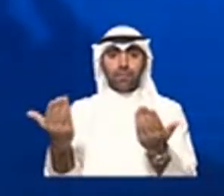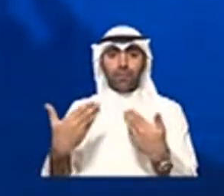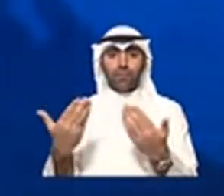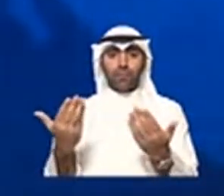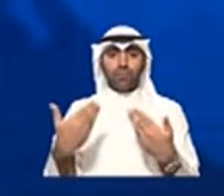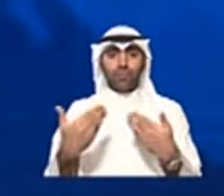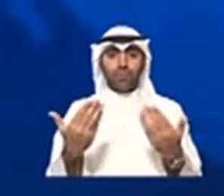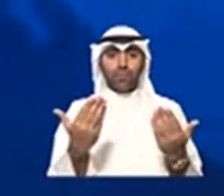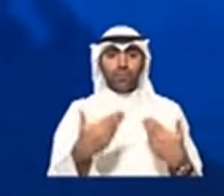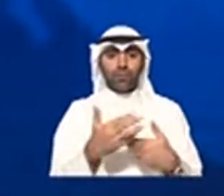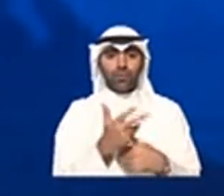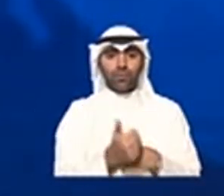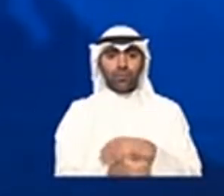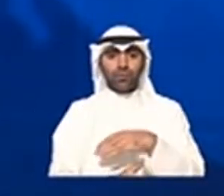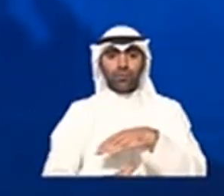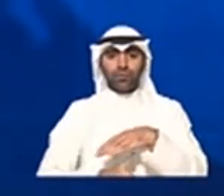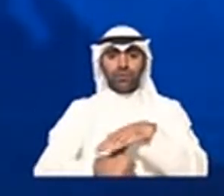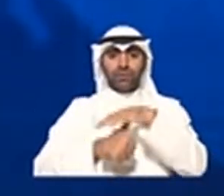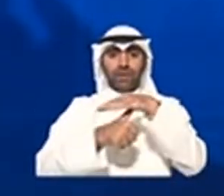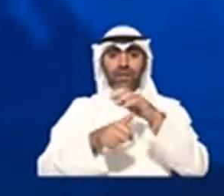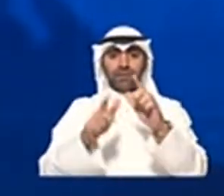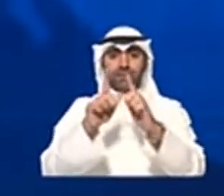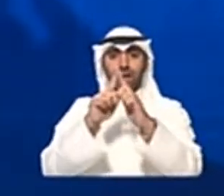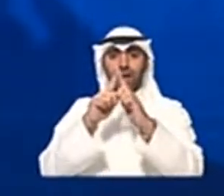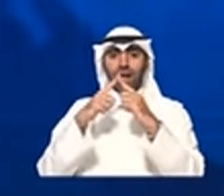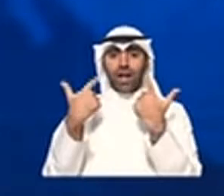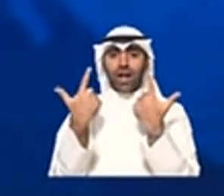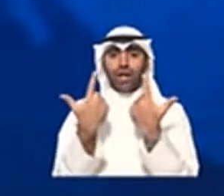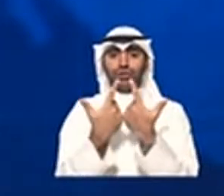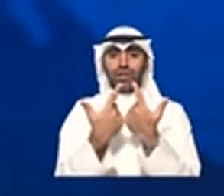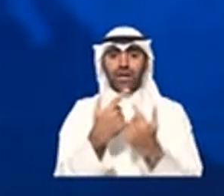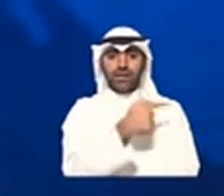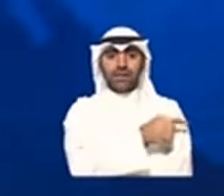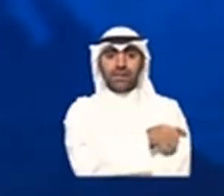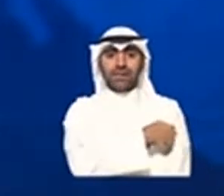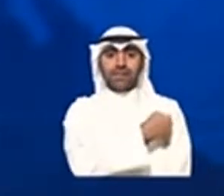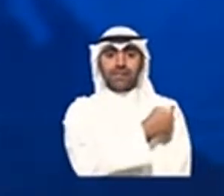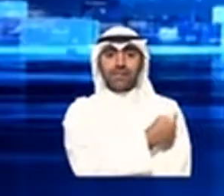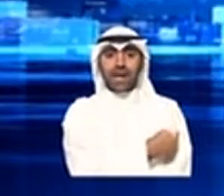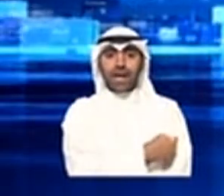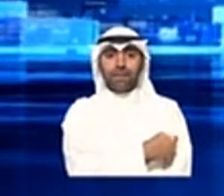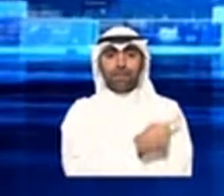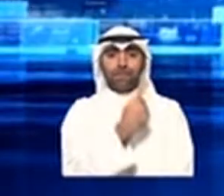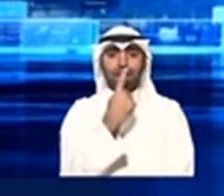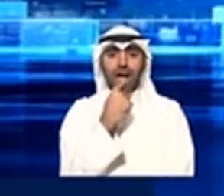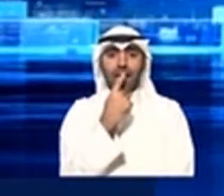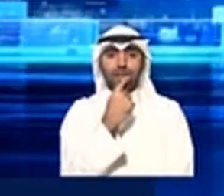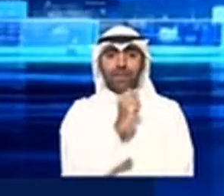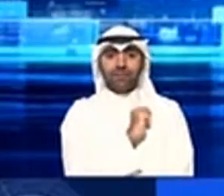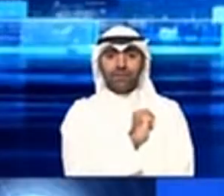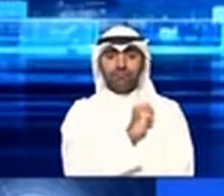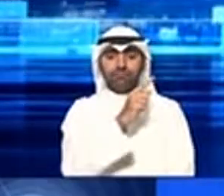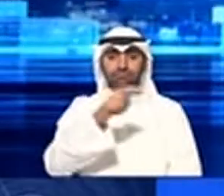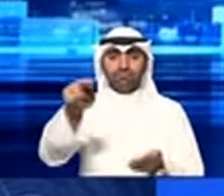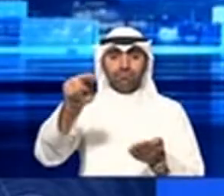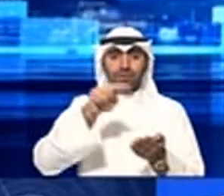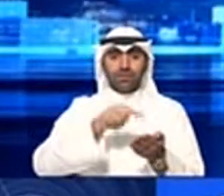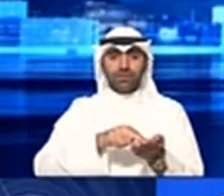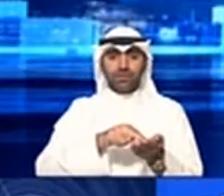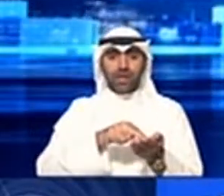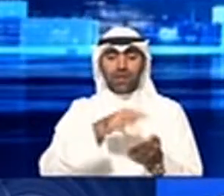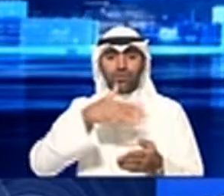بيتر ماوريد رئيس اللجنة الدولية للصليب الأحمر، أعرب فيها عن تهانيه وتهاني منتسبي اللجنة